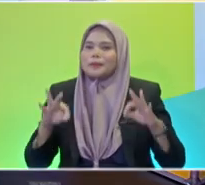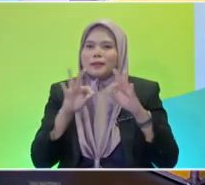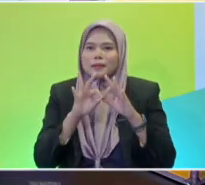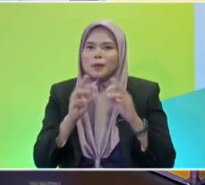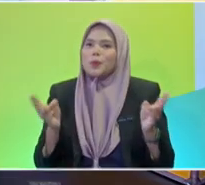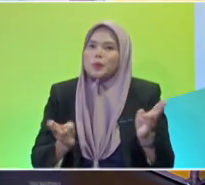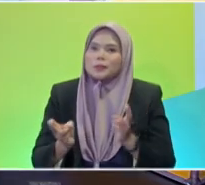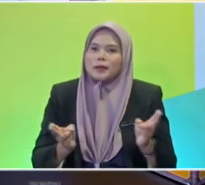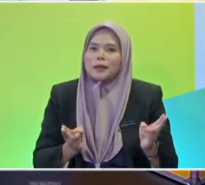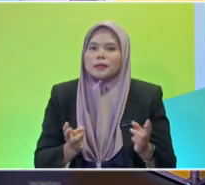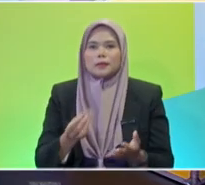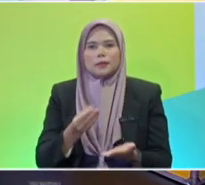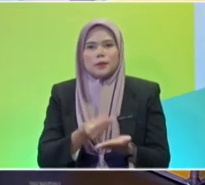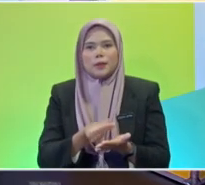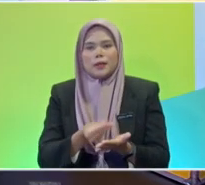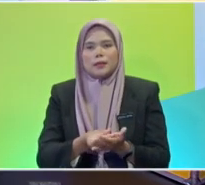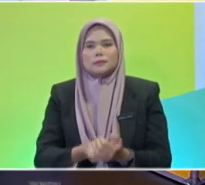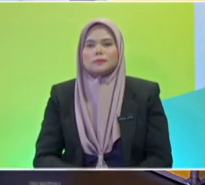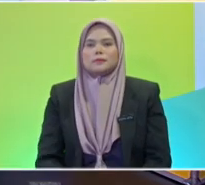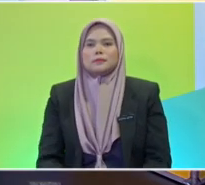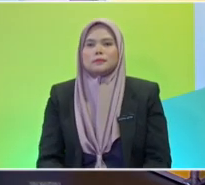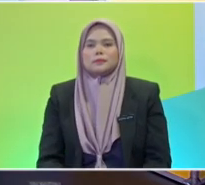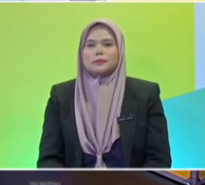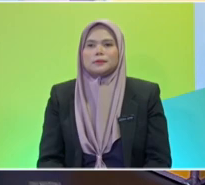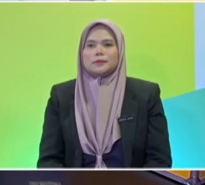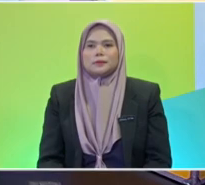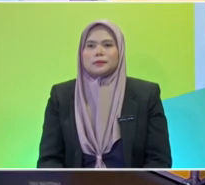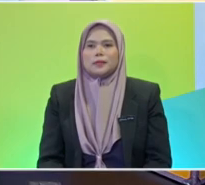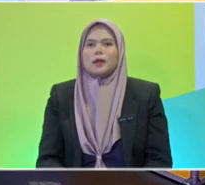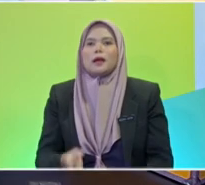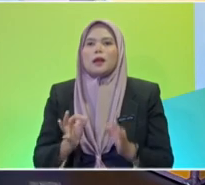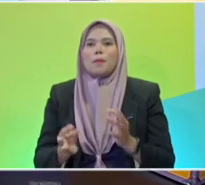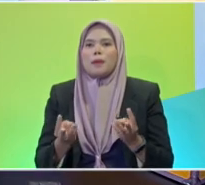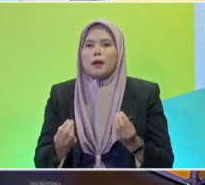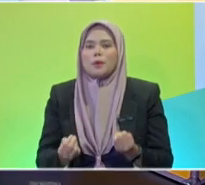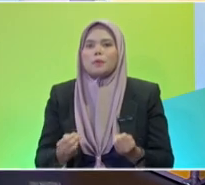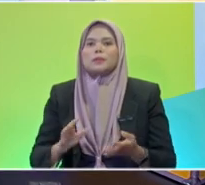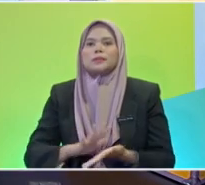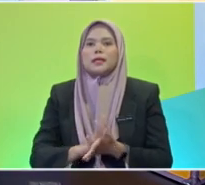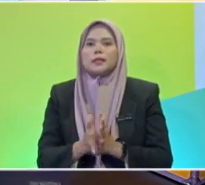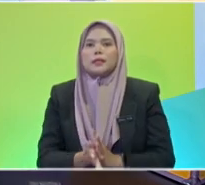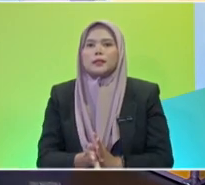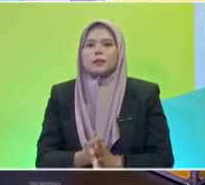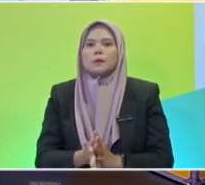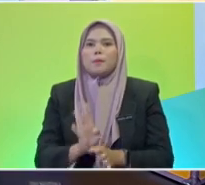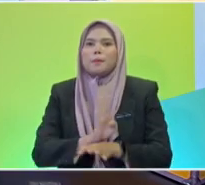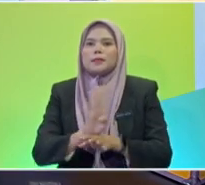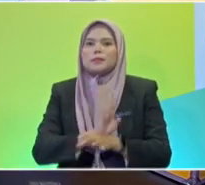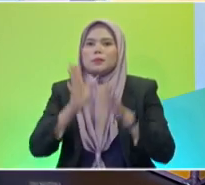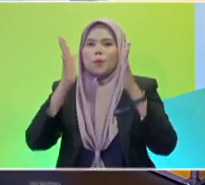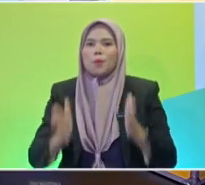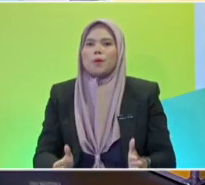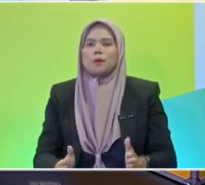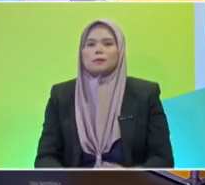ini penting pengurusan keuangan Apabila ada anak jadi Usahawan dapat banyak duit dan sebagainya baik seterusnya